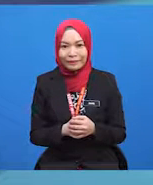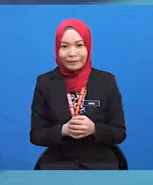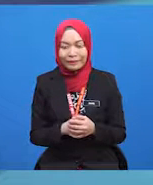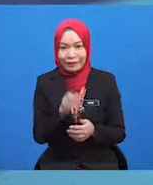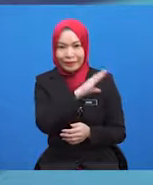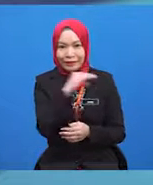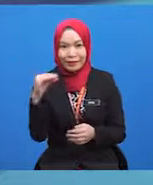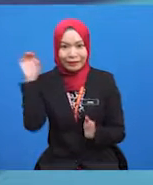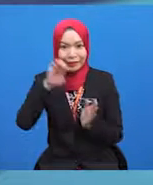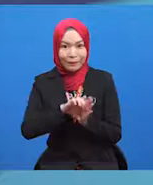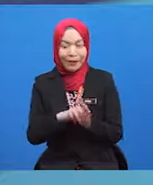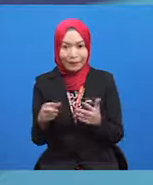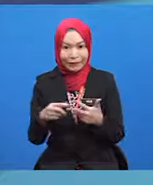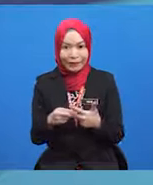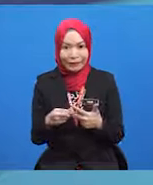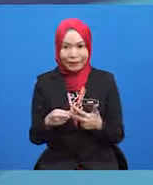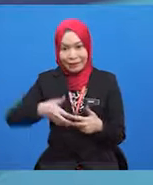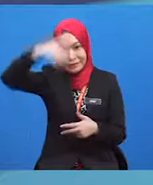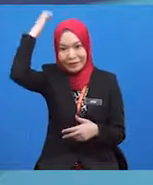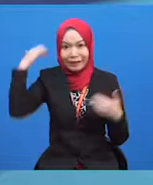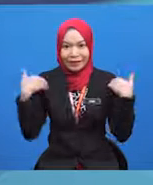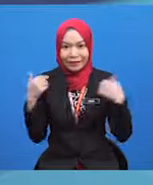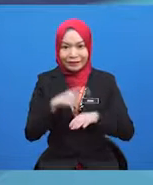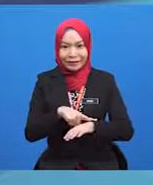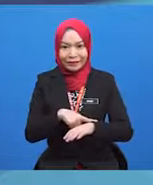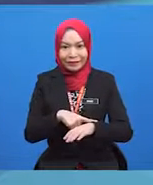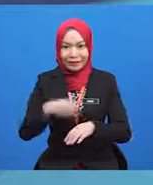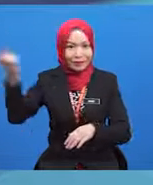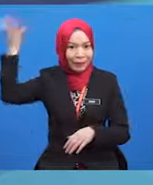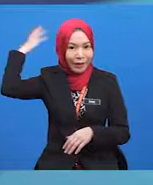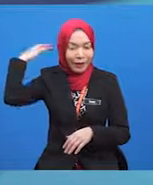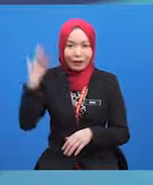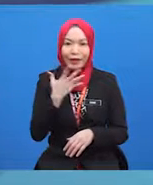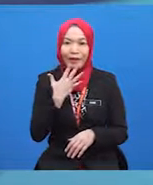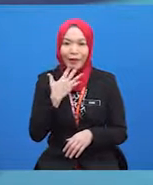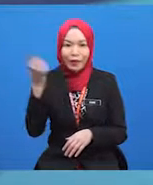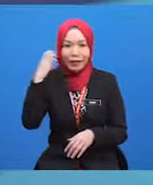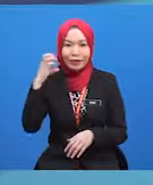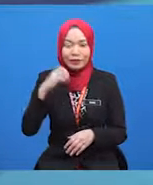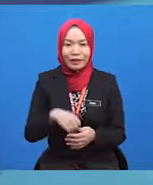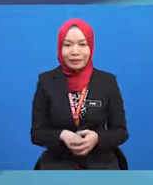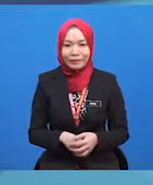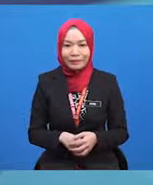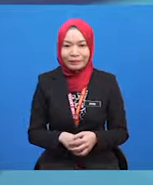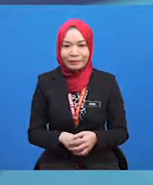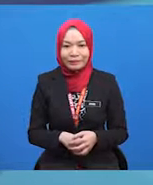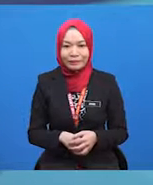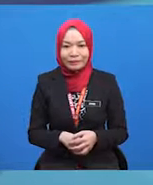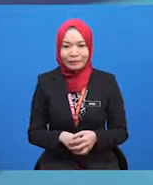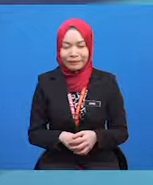Manakala, gambar ketiga, singa berada pada latar belakang berwarna coklat.